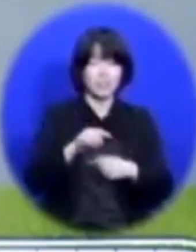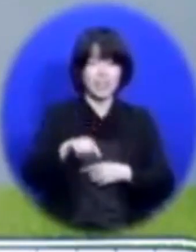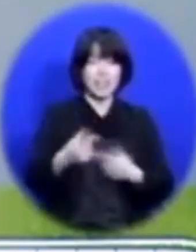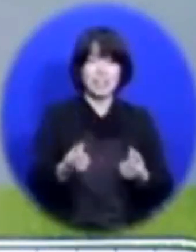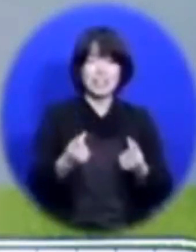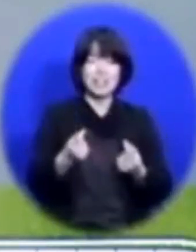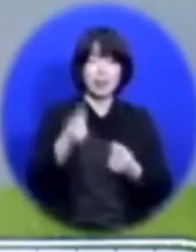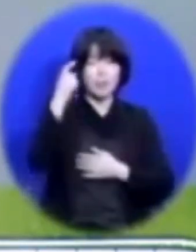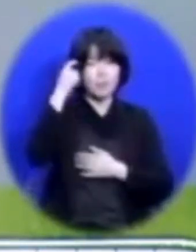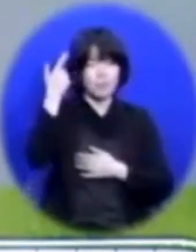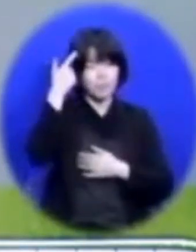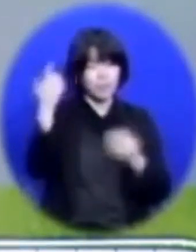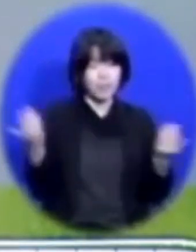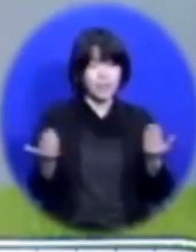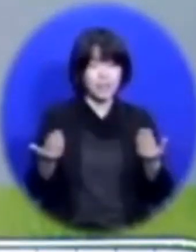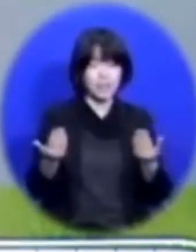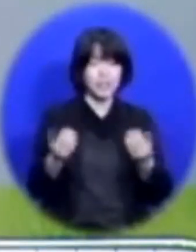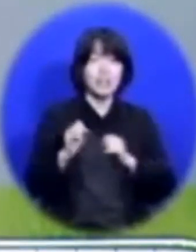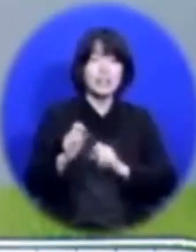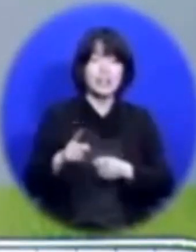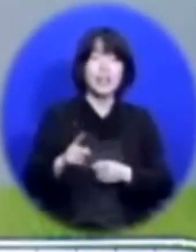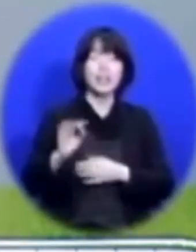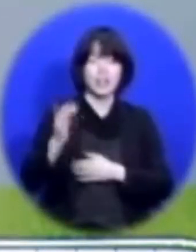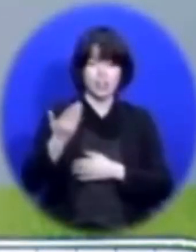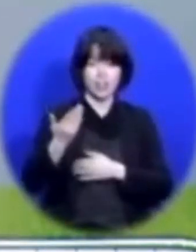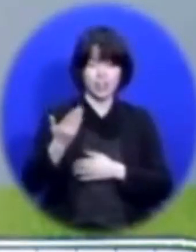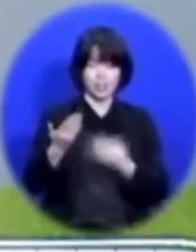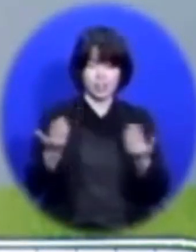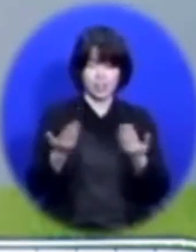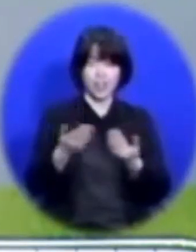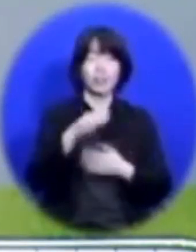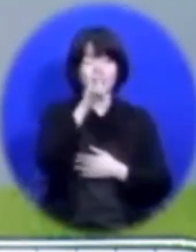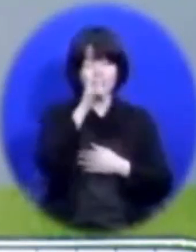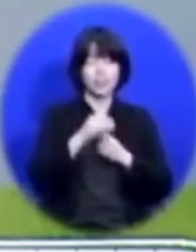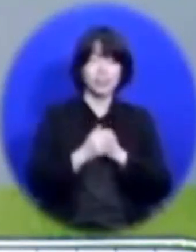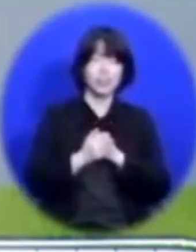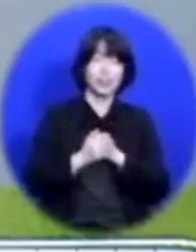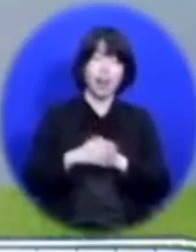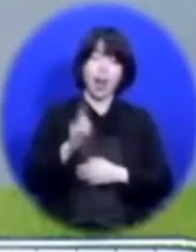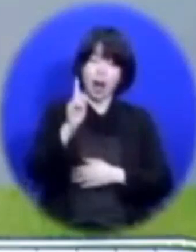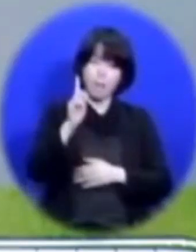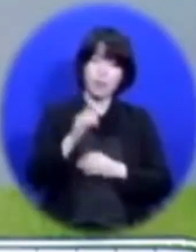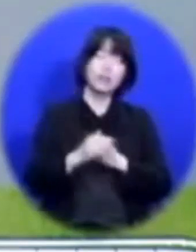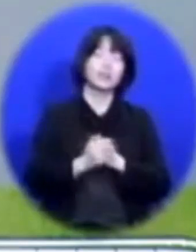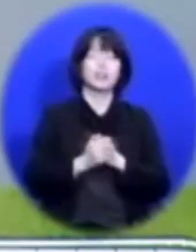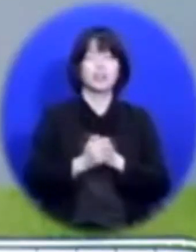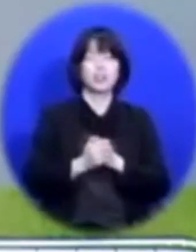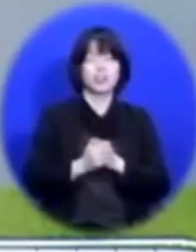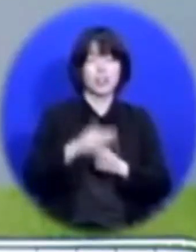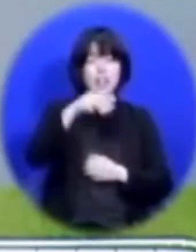당신이이러한 사역을시작하게된계기가된사건이 ​​있었다고들었습니다.예전에충청남도보령